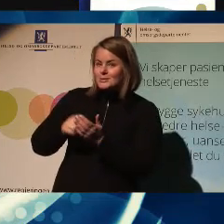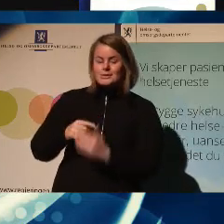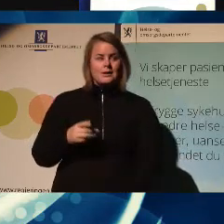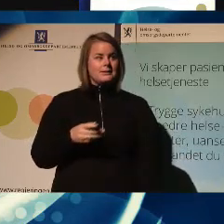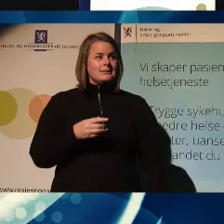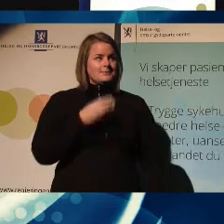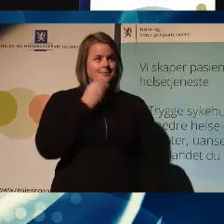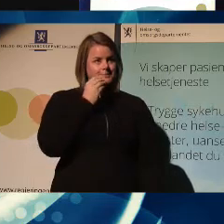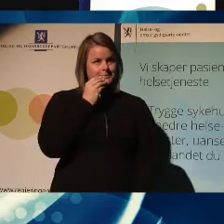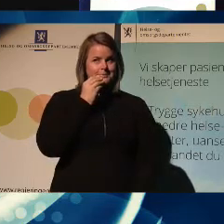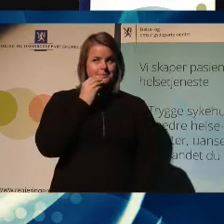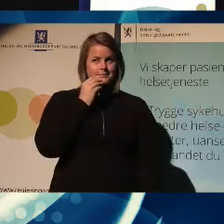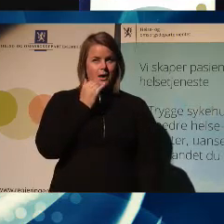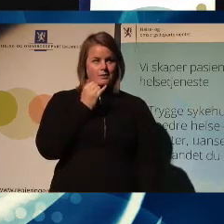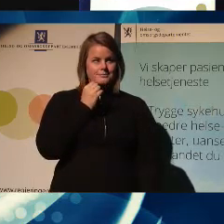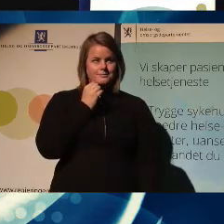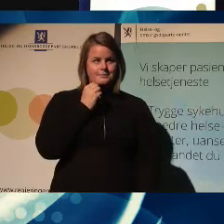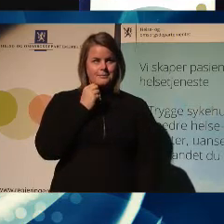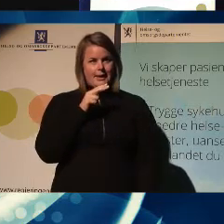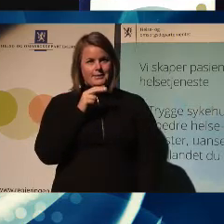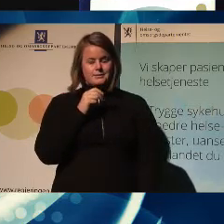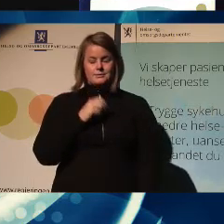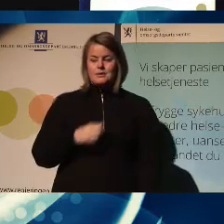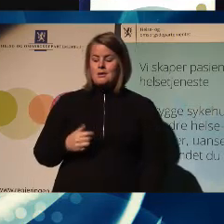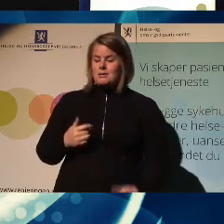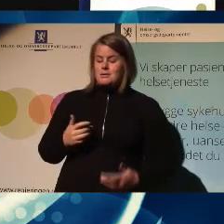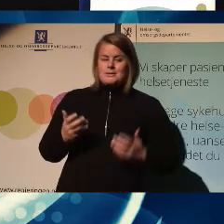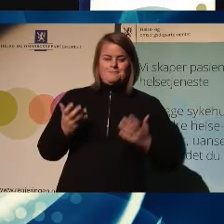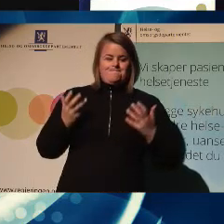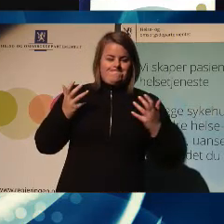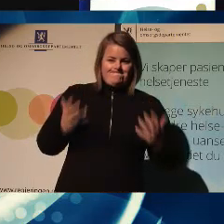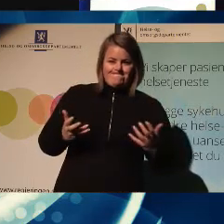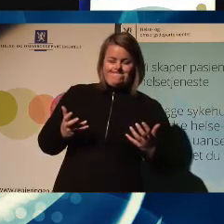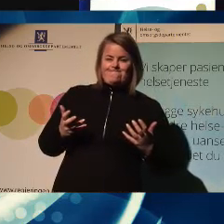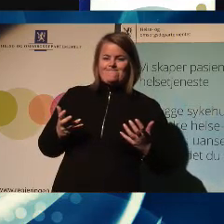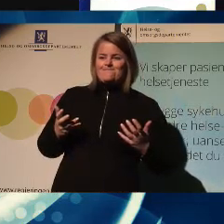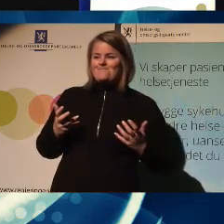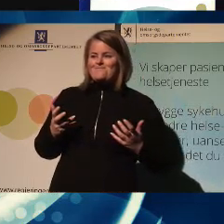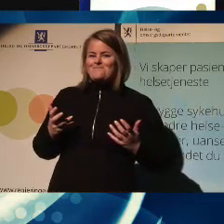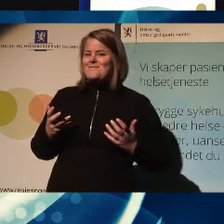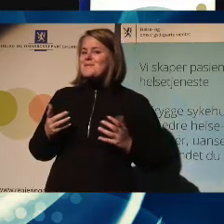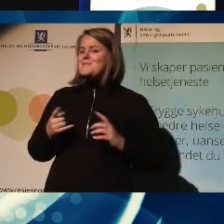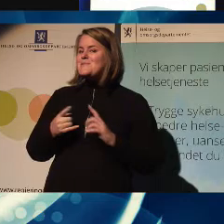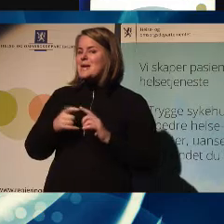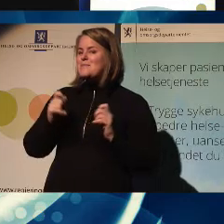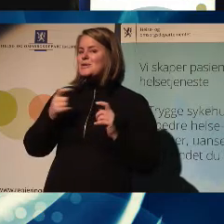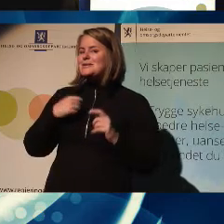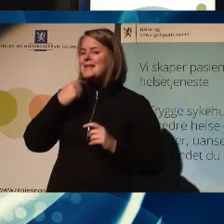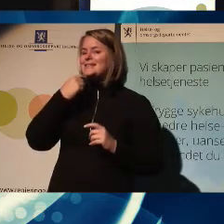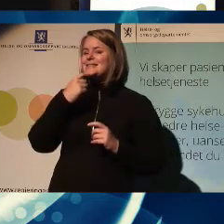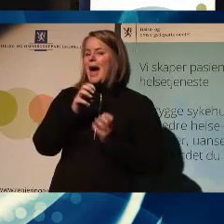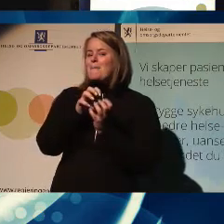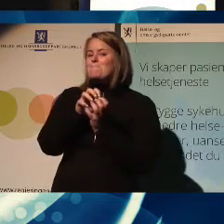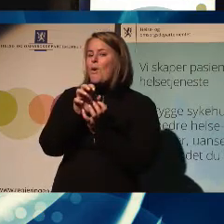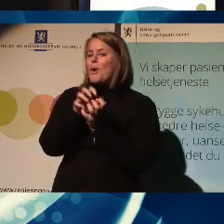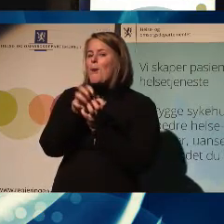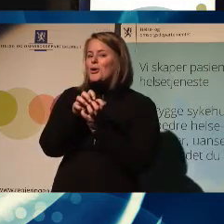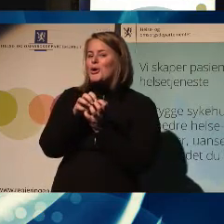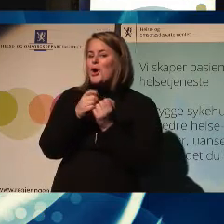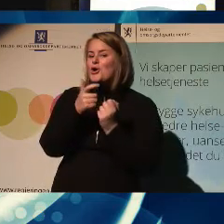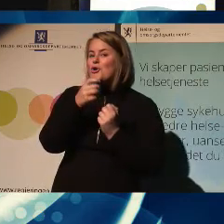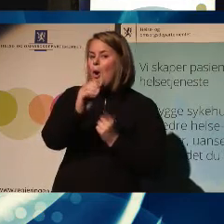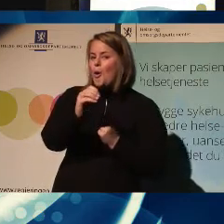Og jeg visste ikke hva jeg skulle gjøre. Men av en eller annen grunn, jeg husker selv hvorfor, så nevnte jeg Pokémon Go. Og